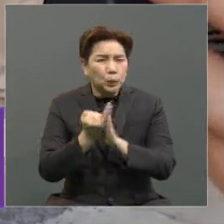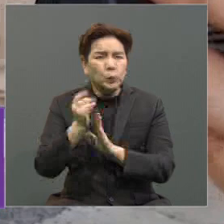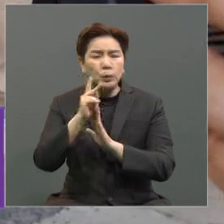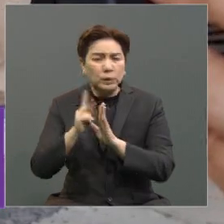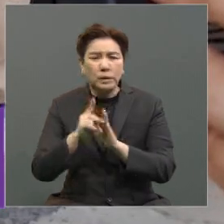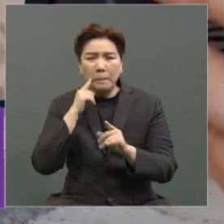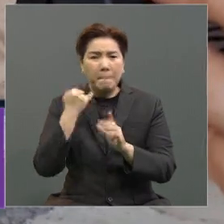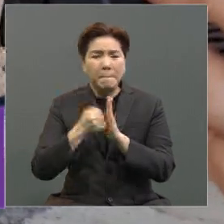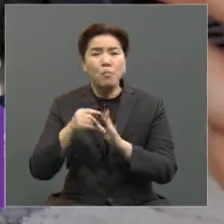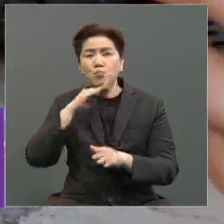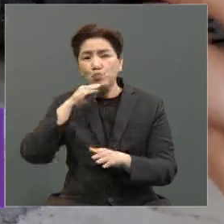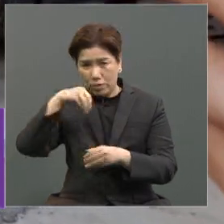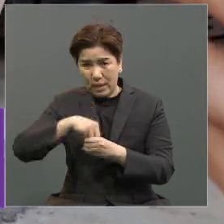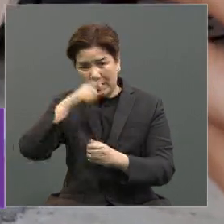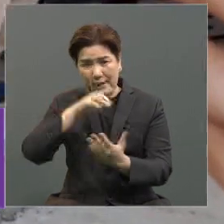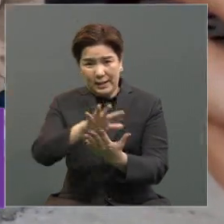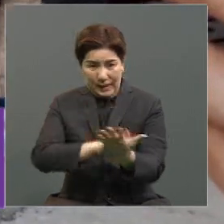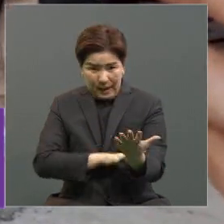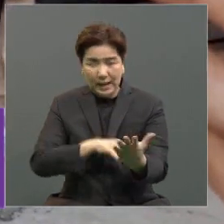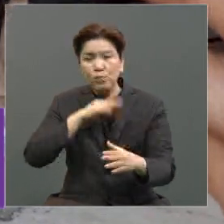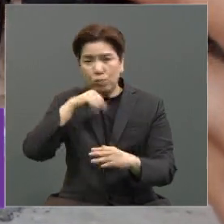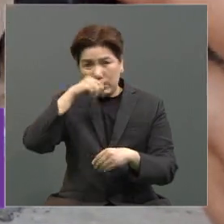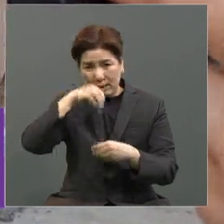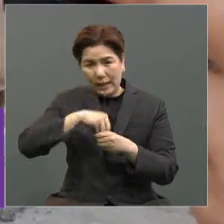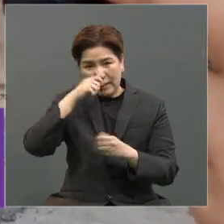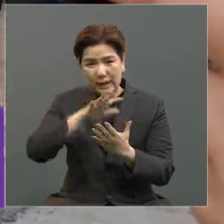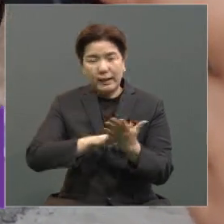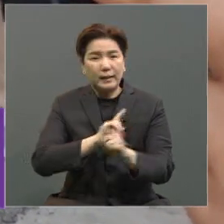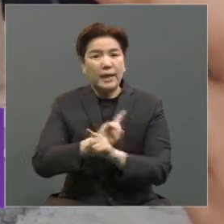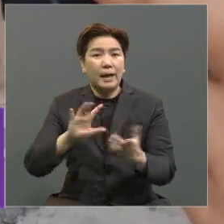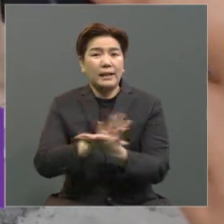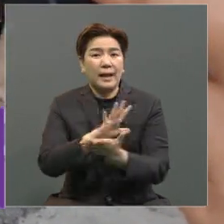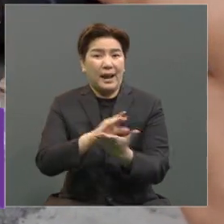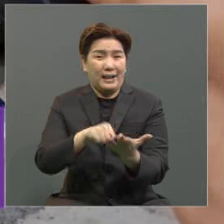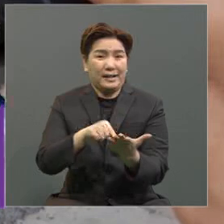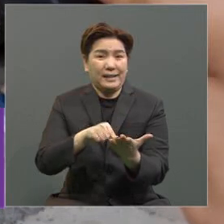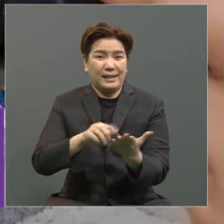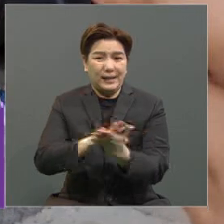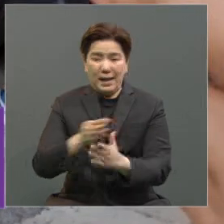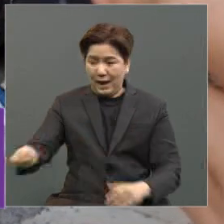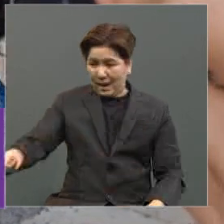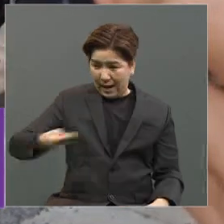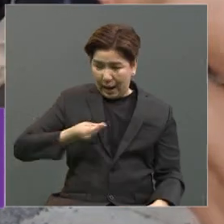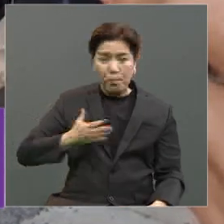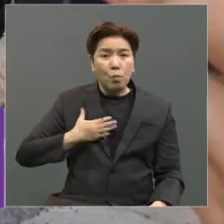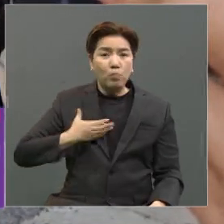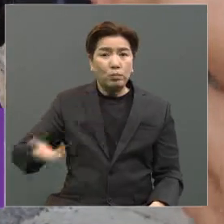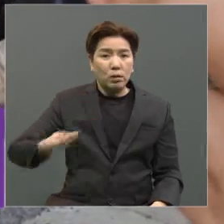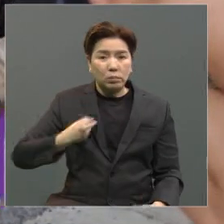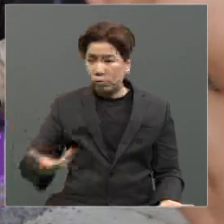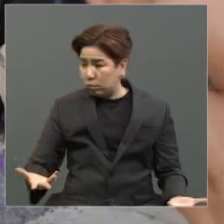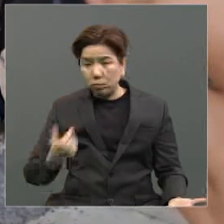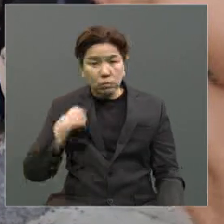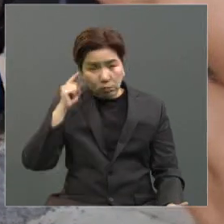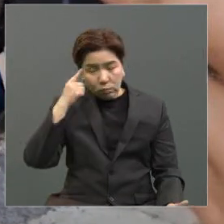เ่อไม่ใช่ของเถื่อเป็นหมูในนี้เป็นหนูเป็นหมูภายในประเทศแต่เอกสารในการทำที่ว่ามายื่นให้ผู้ประกอบการอย่างผมเนี่ยผมจะไม่